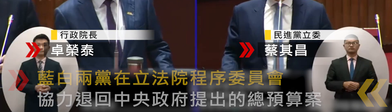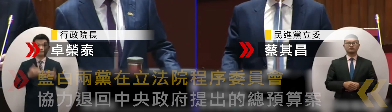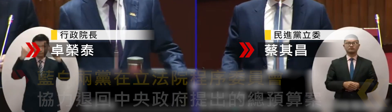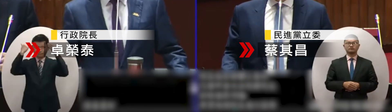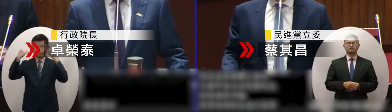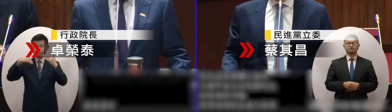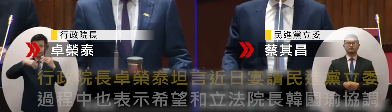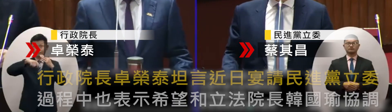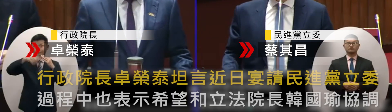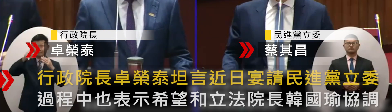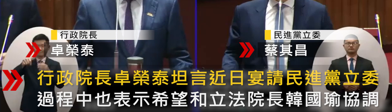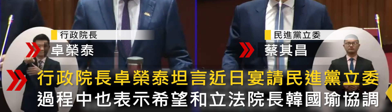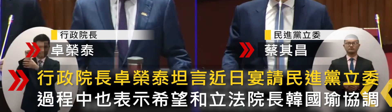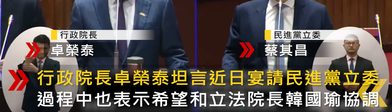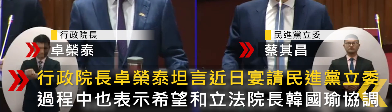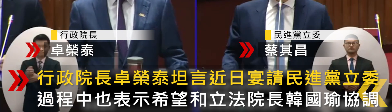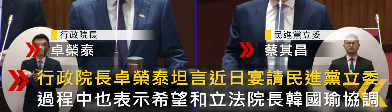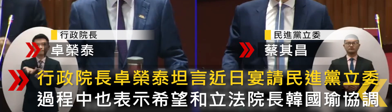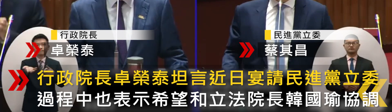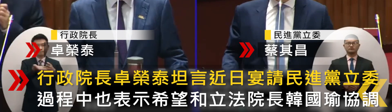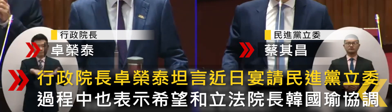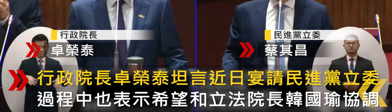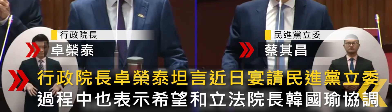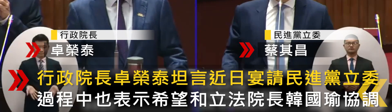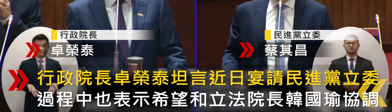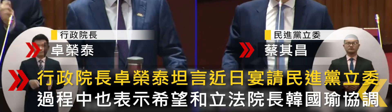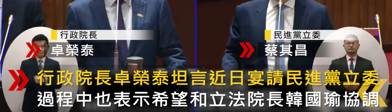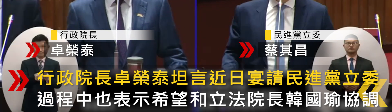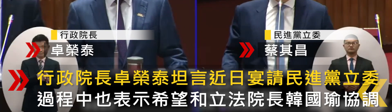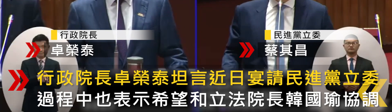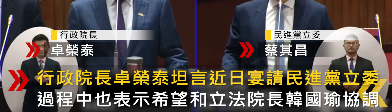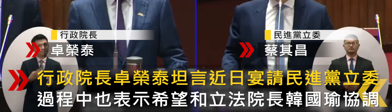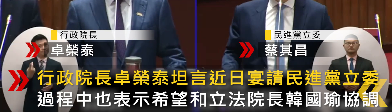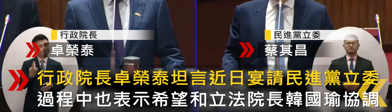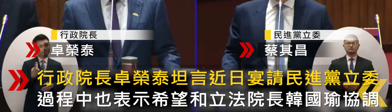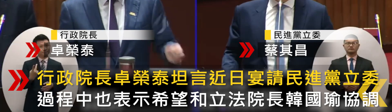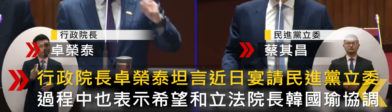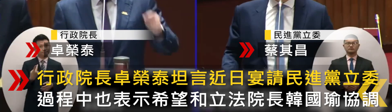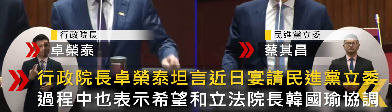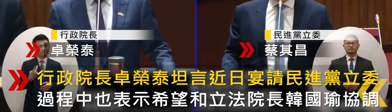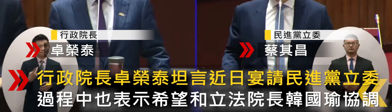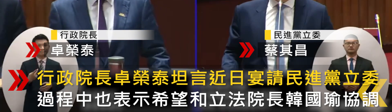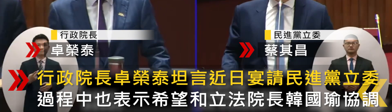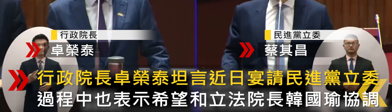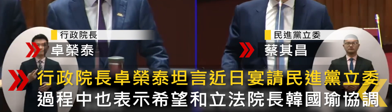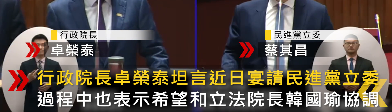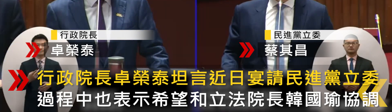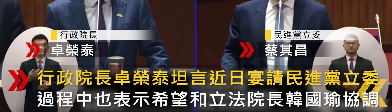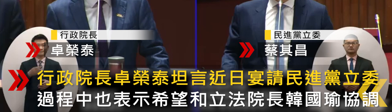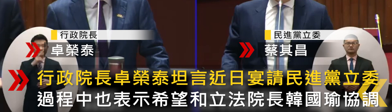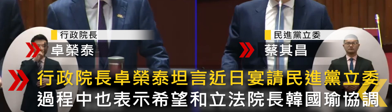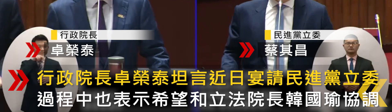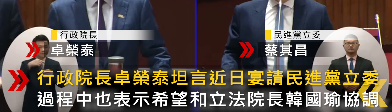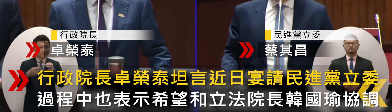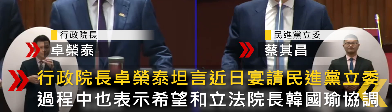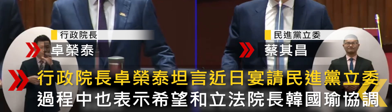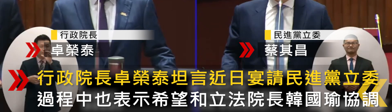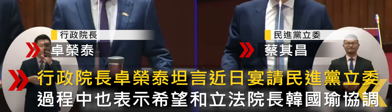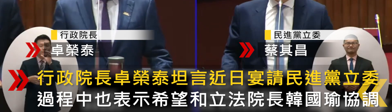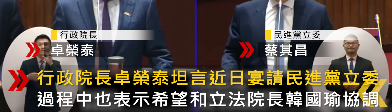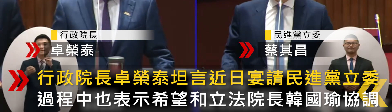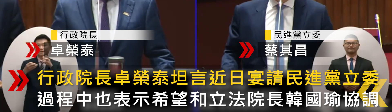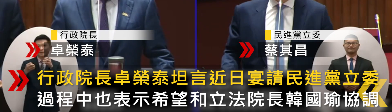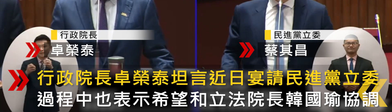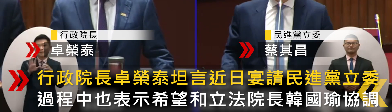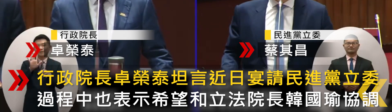院长同意啊。我们刚刚在休息的时间，我们已经喝过一杯很温暖的咖啡了。我